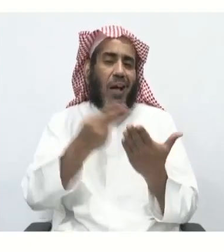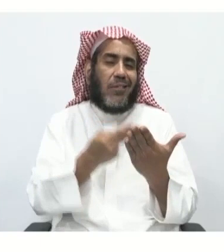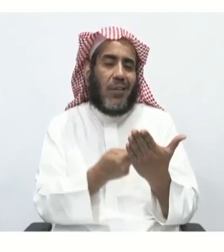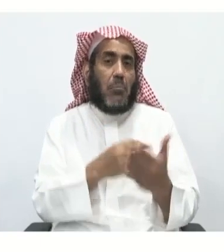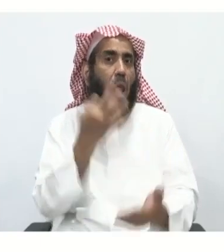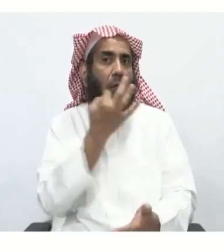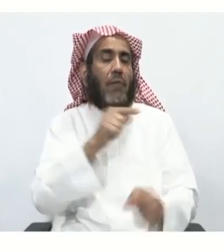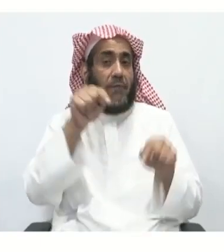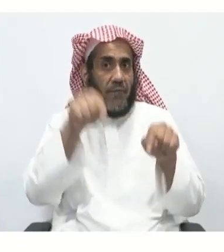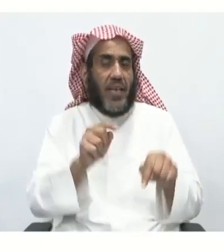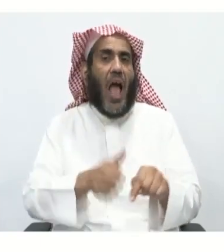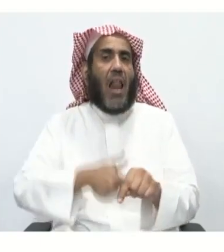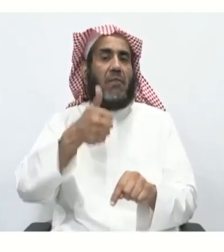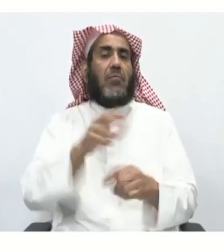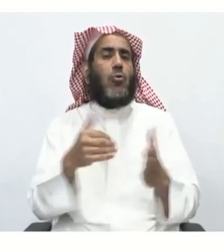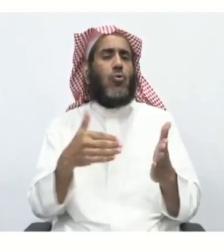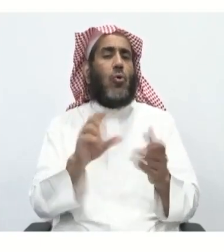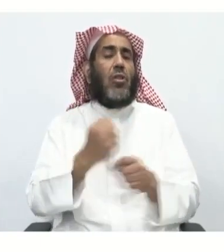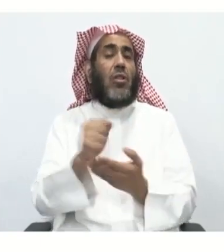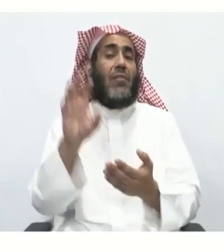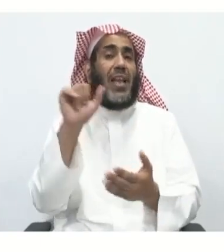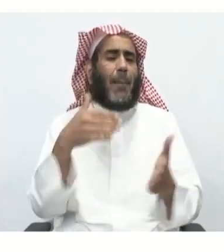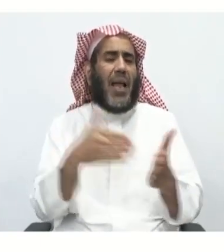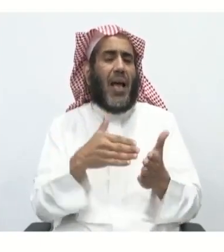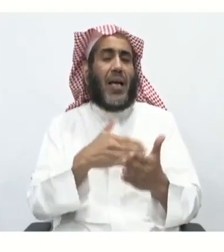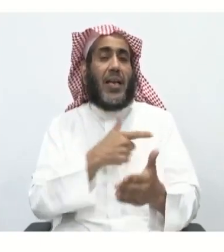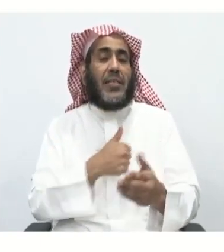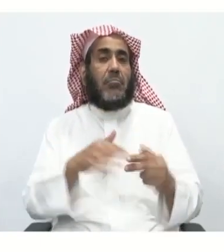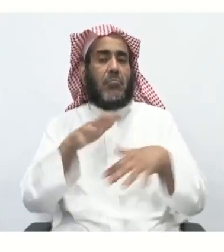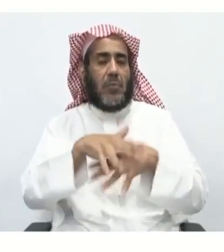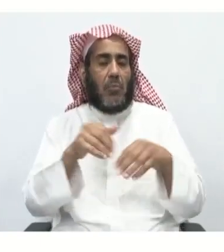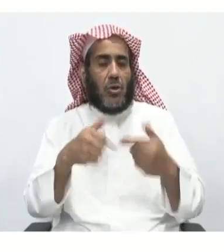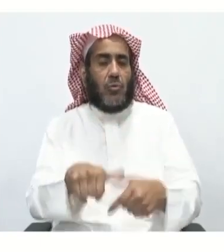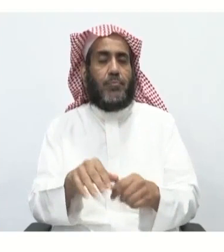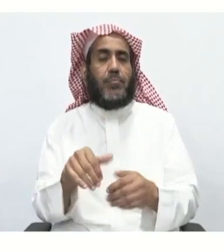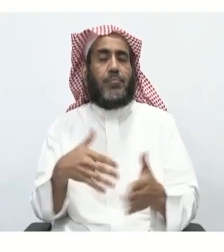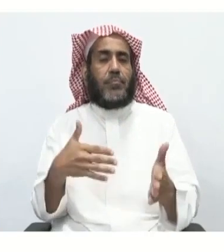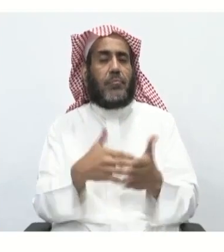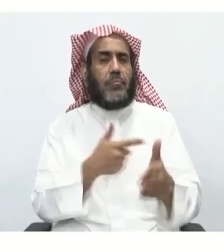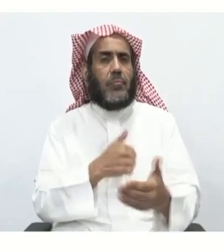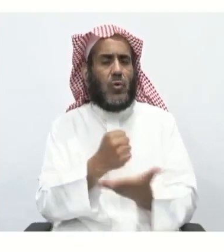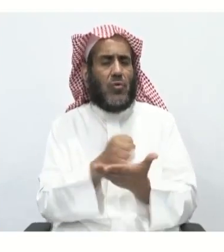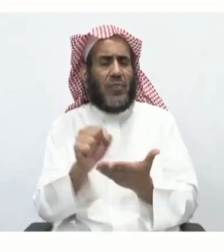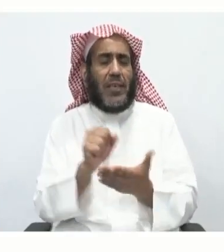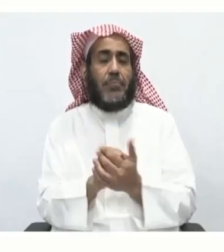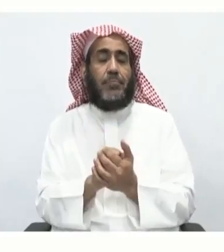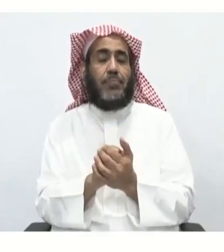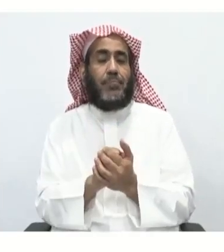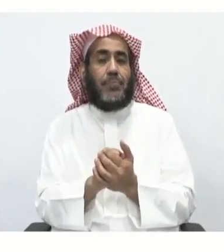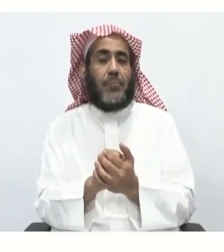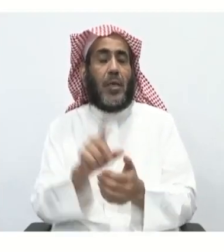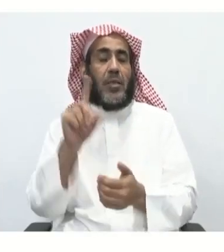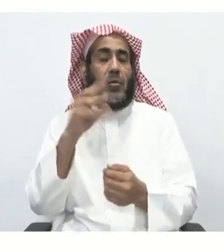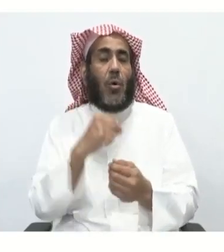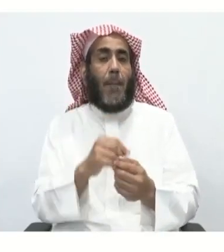لفظا جميل تحذف الياء من اخر الاسم هنا ايضا تكمل الجدول تحذف اليا من اخر اسم